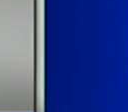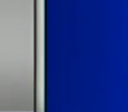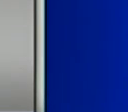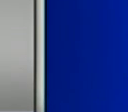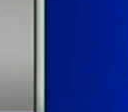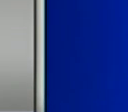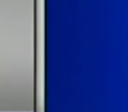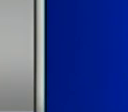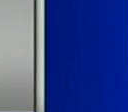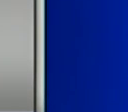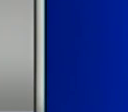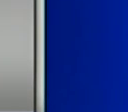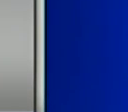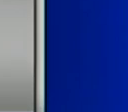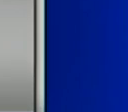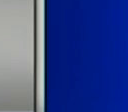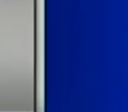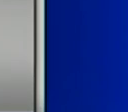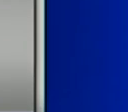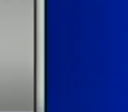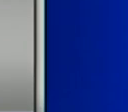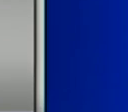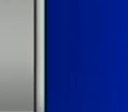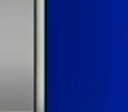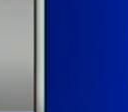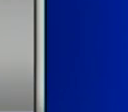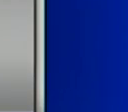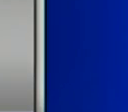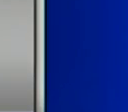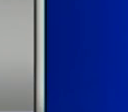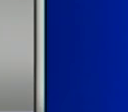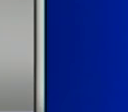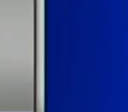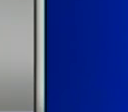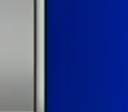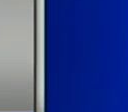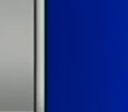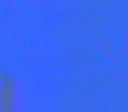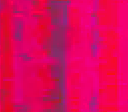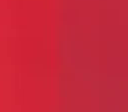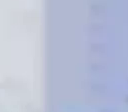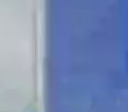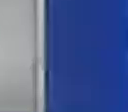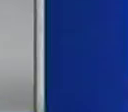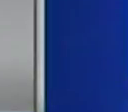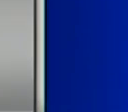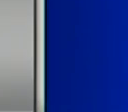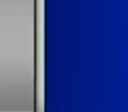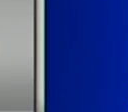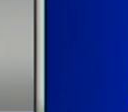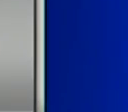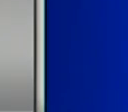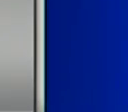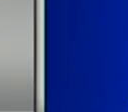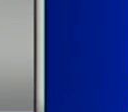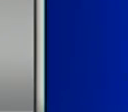kura ambazo zimepigwa kufikia sasa katika kaunti ya Lamu. Tuvuke sasa tuelekee katika kaunti ya Marsabit eneo la kaskazini mwa